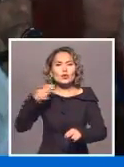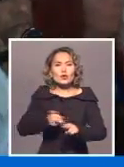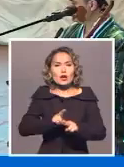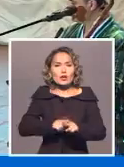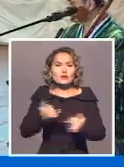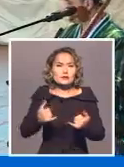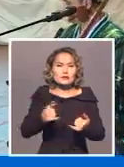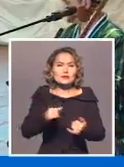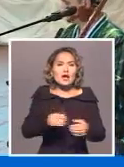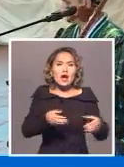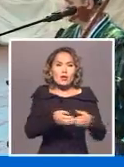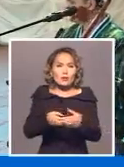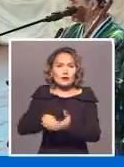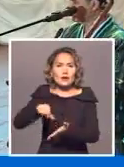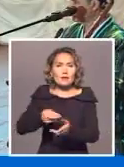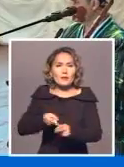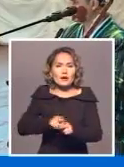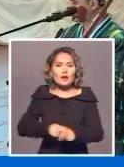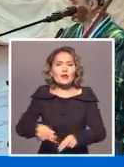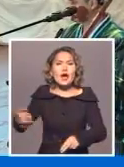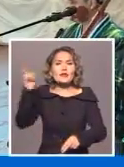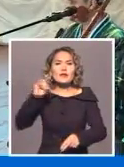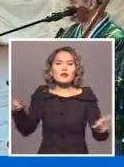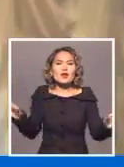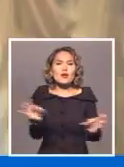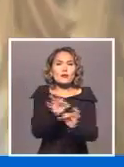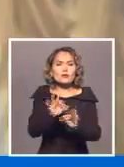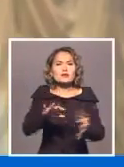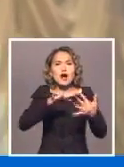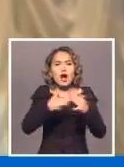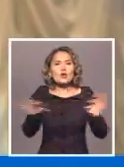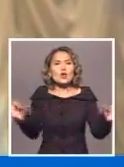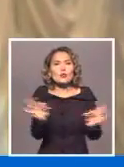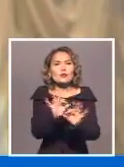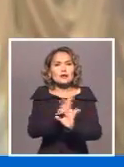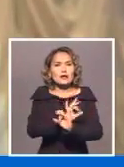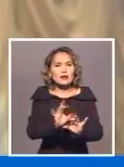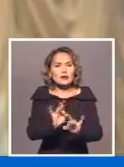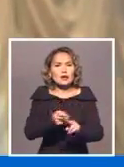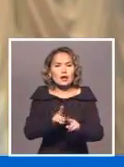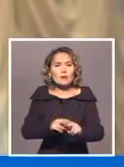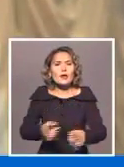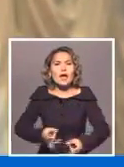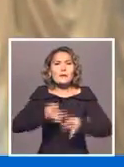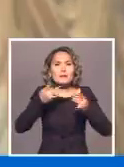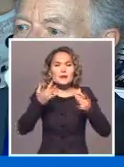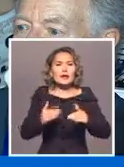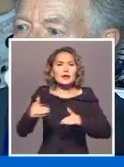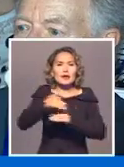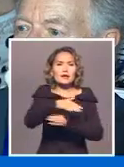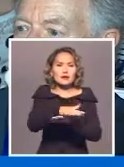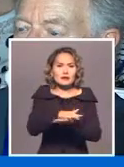үрме аспабымен шығады. Көне дәстүрлі ән кеші қала, ауыл және дала музыкасын бір арнаға тоғыстырады. Мерекелік кеш түркі тілдес халықтардың